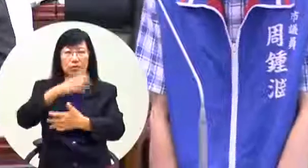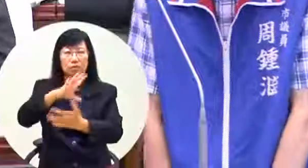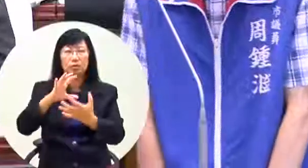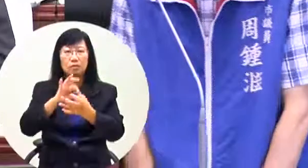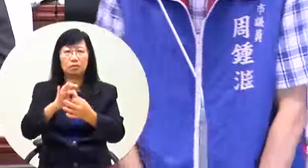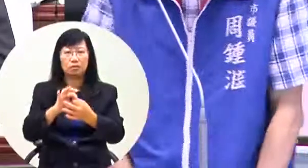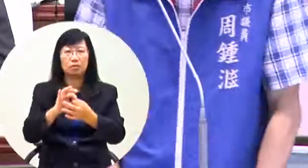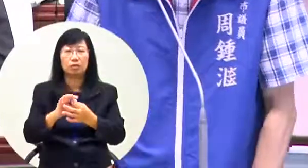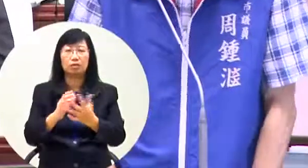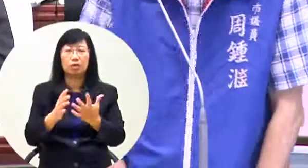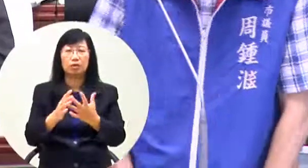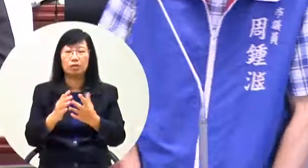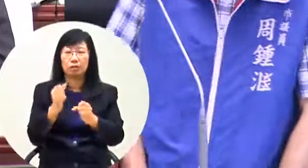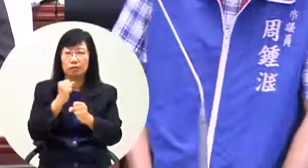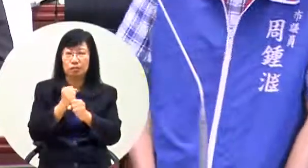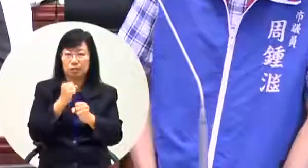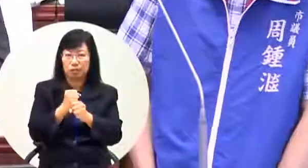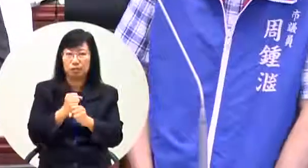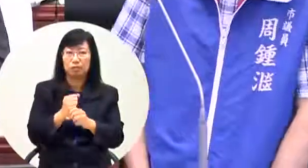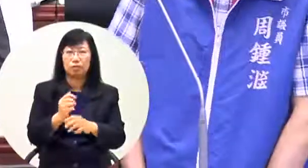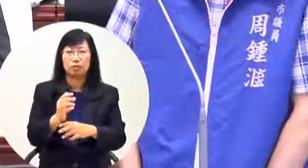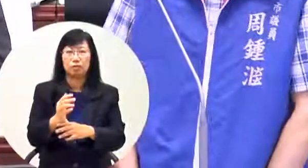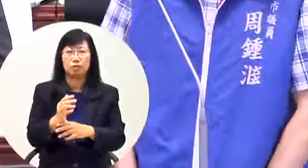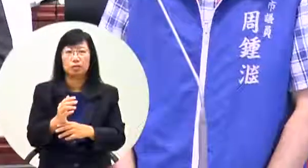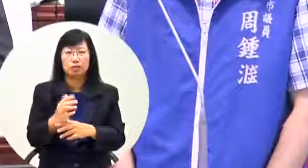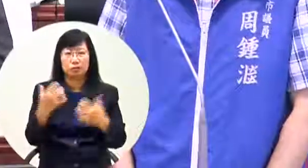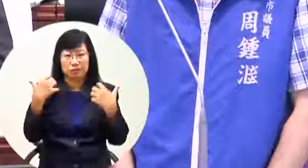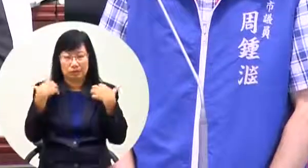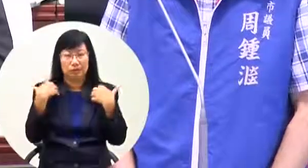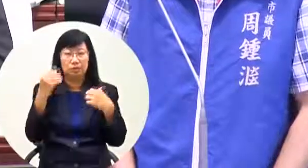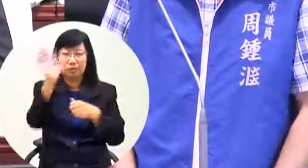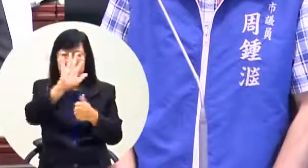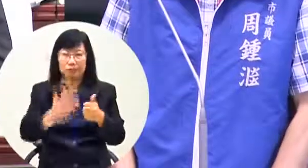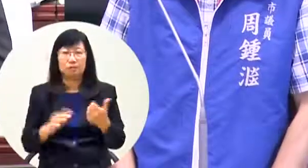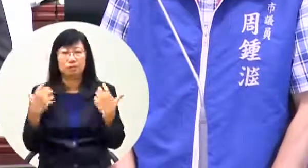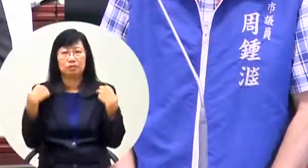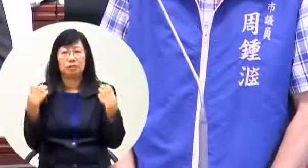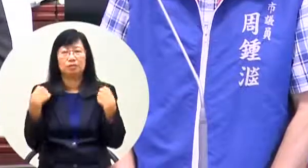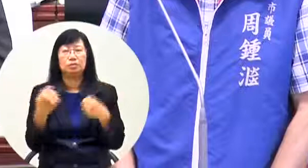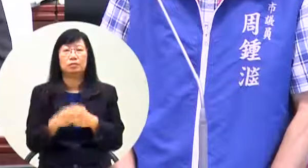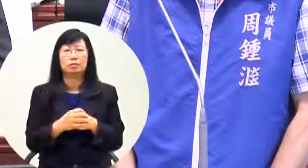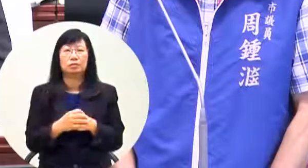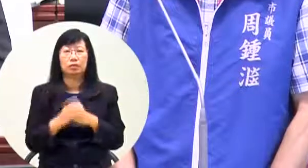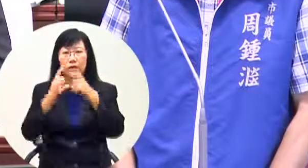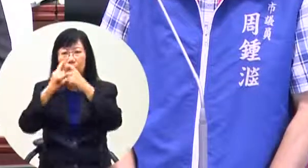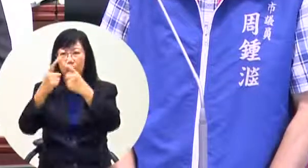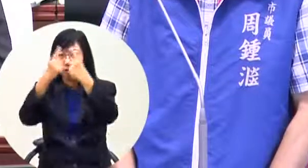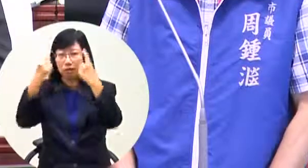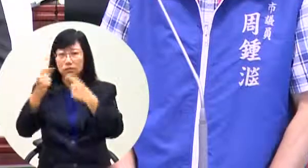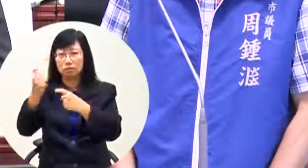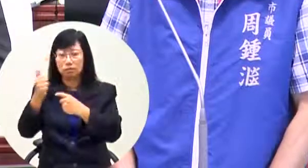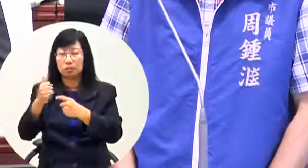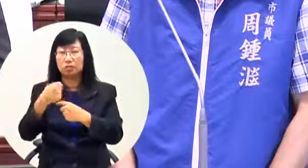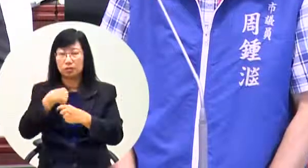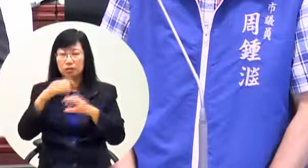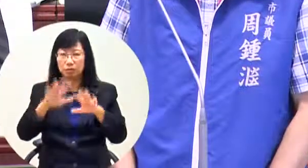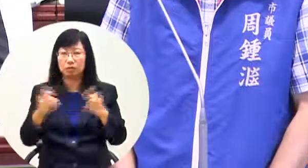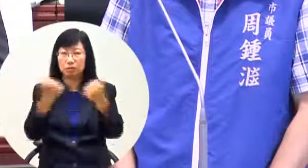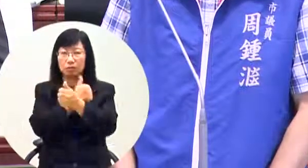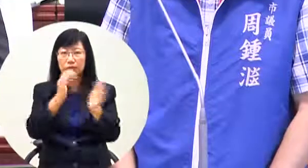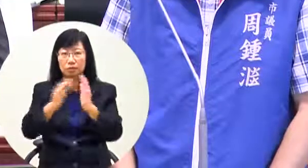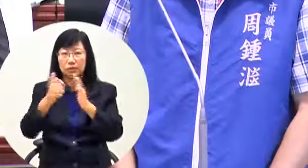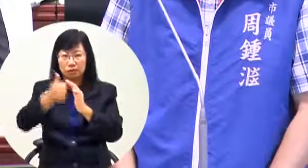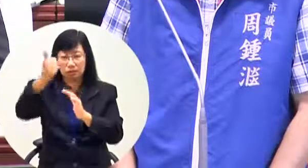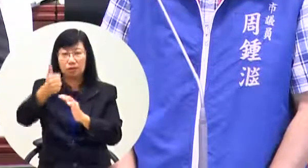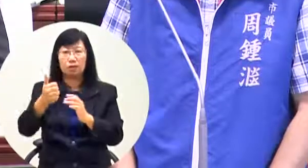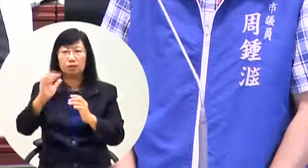回这一个周议员刚开始讲的，我是代理市长没有错，但是代理市长也是市长，我从来没有什么